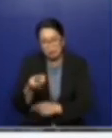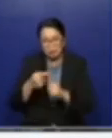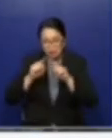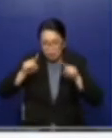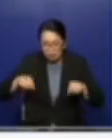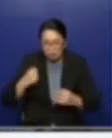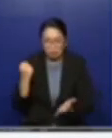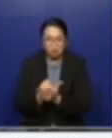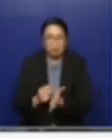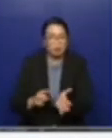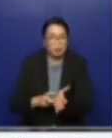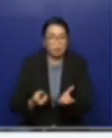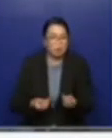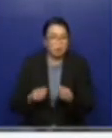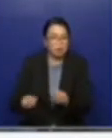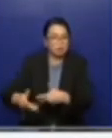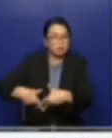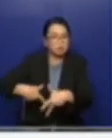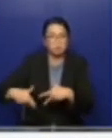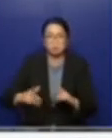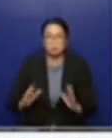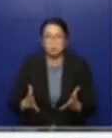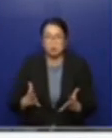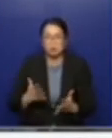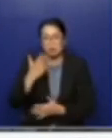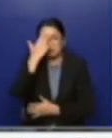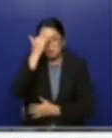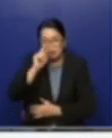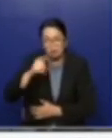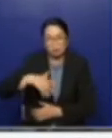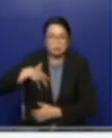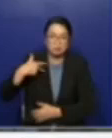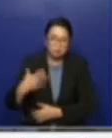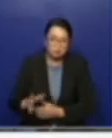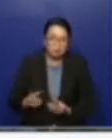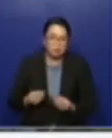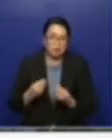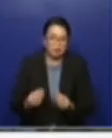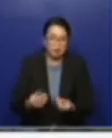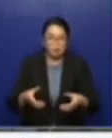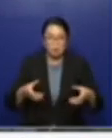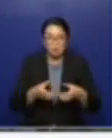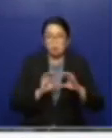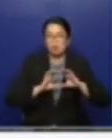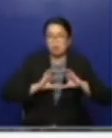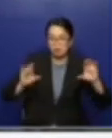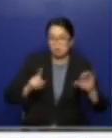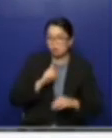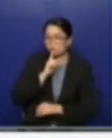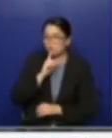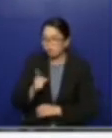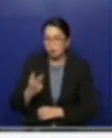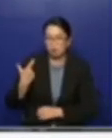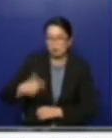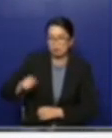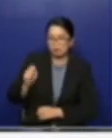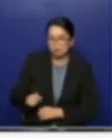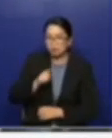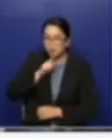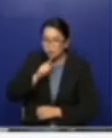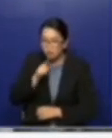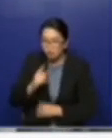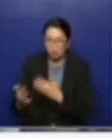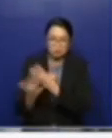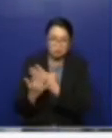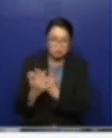อกสารสิทธิในการทำกินได้ทำให้เปิดช่องว่างให้เจ้าหน้าที่ของรัฐไปดำเนินคดีตามกฎหม